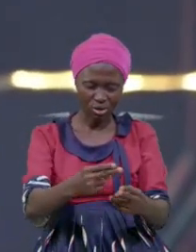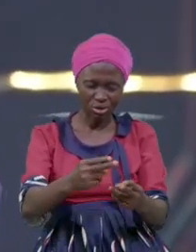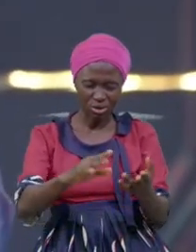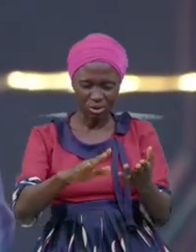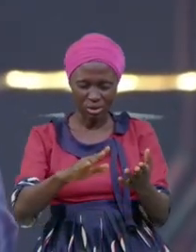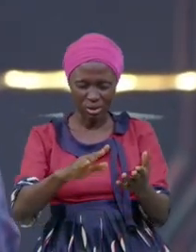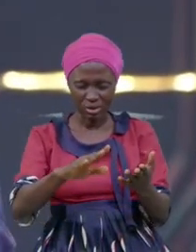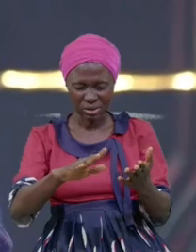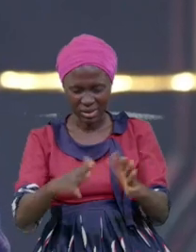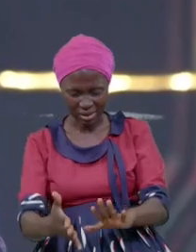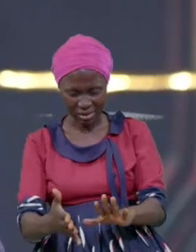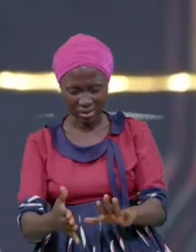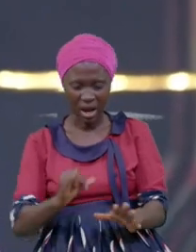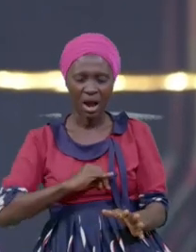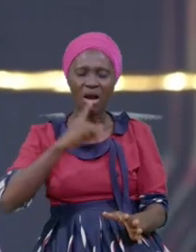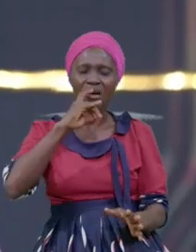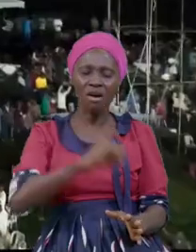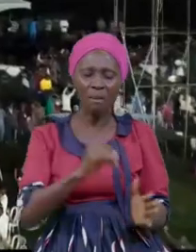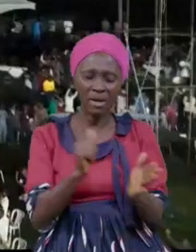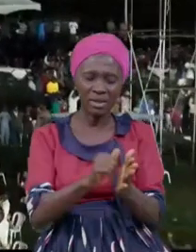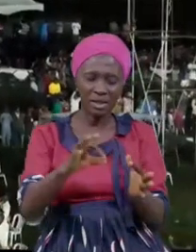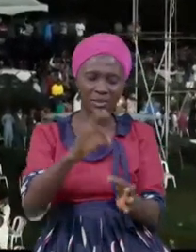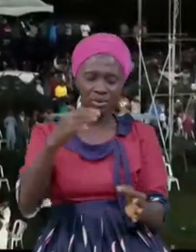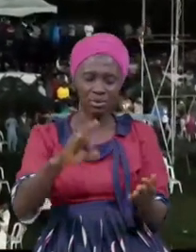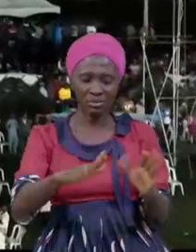cet esprit de mort, sors au nom de Jésus.